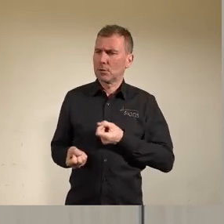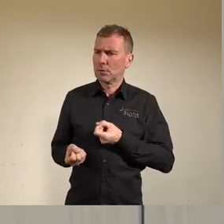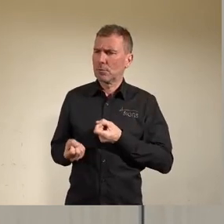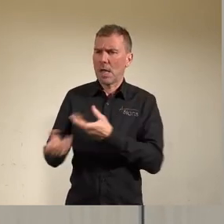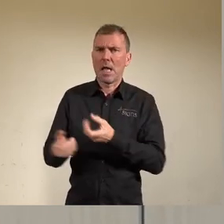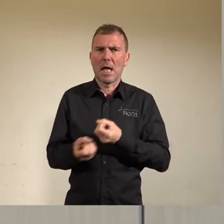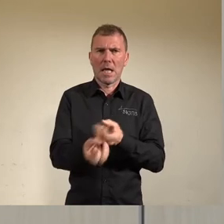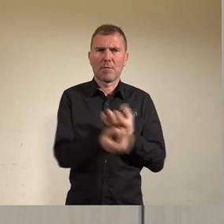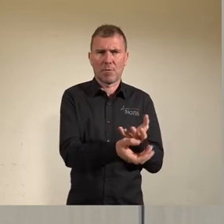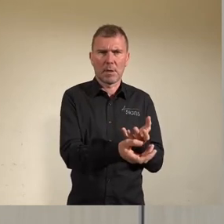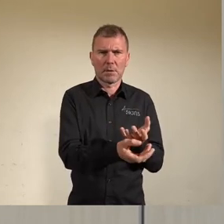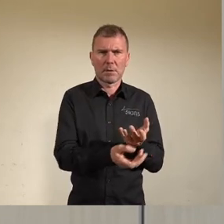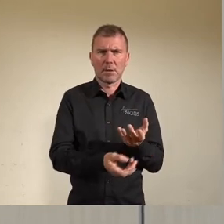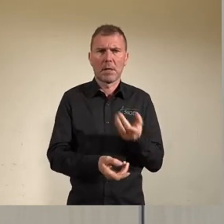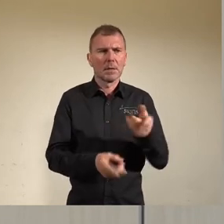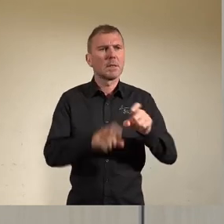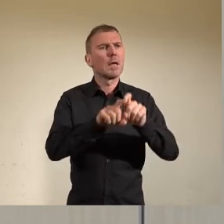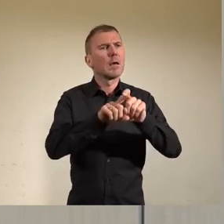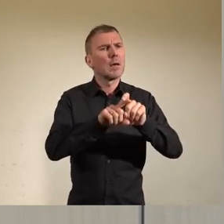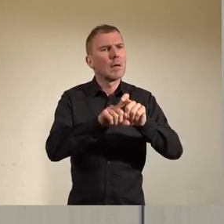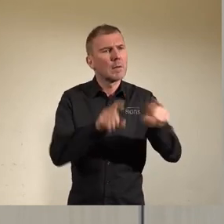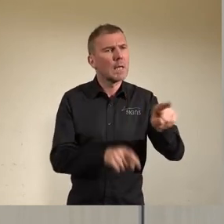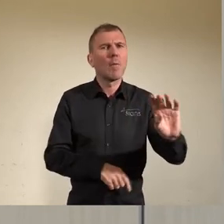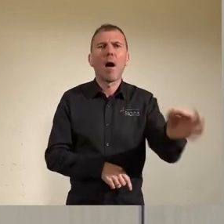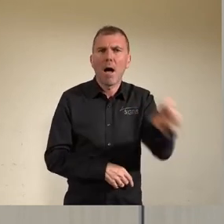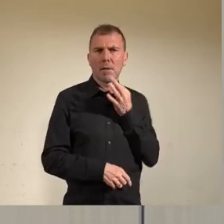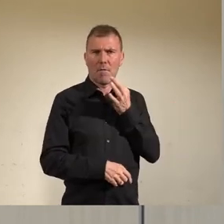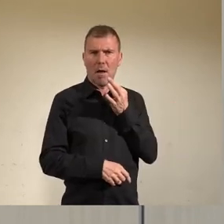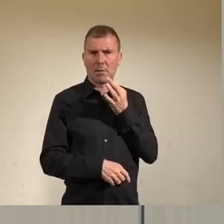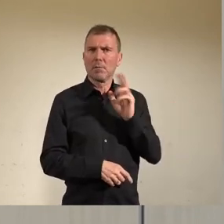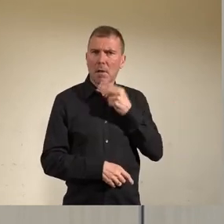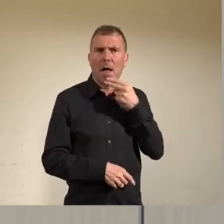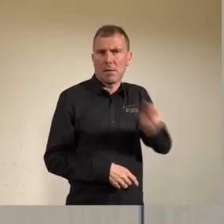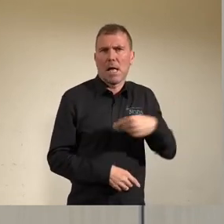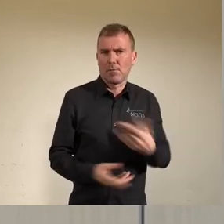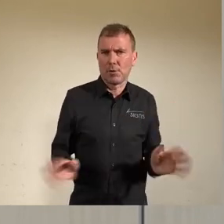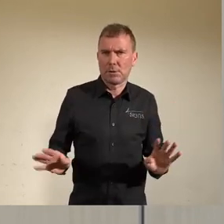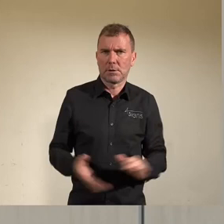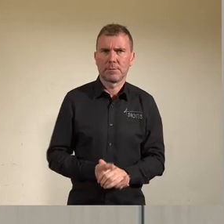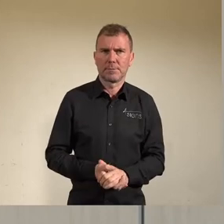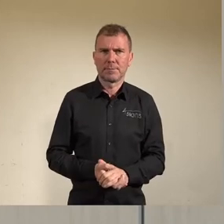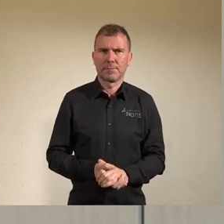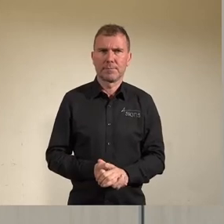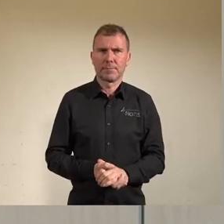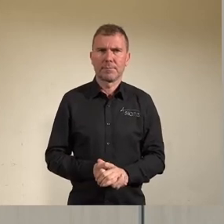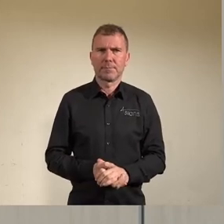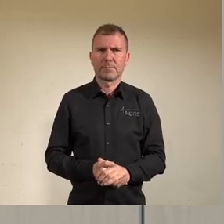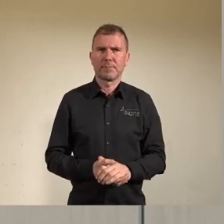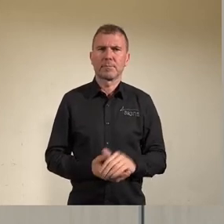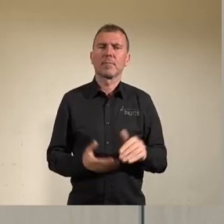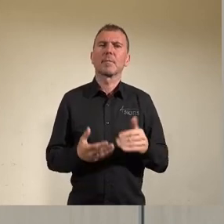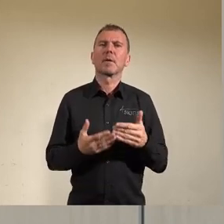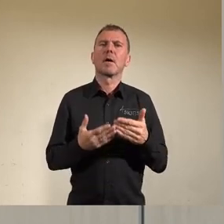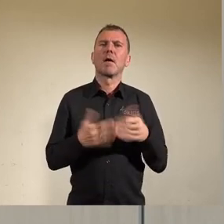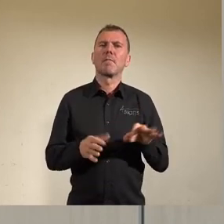vorgetragen, die uns nach solchen Themen gefragt haben. Und Da war die Fraktion der Freien